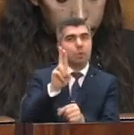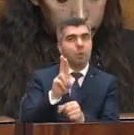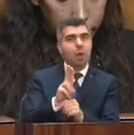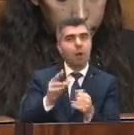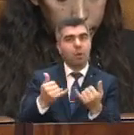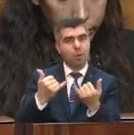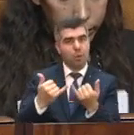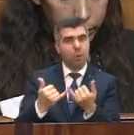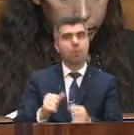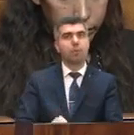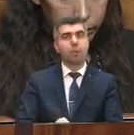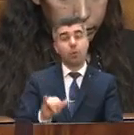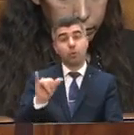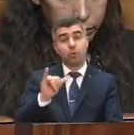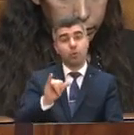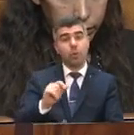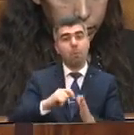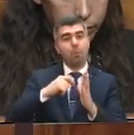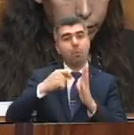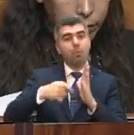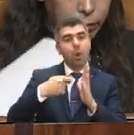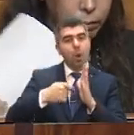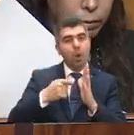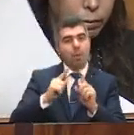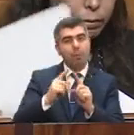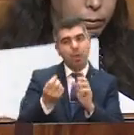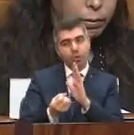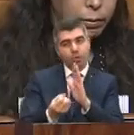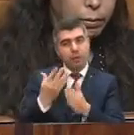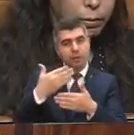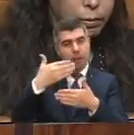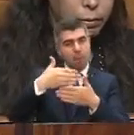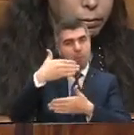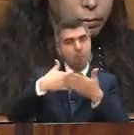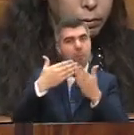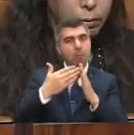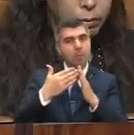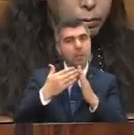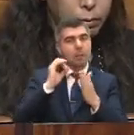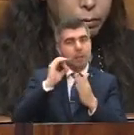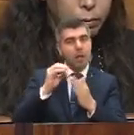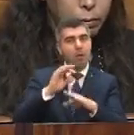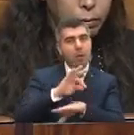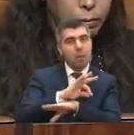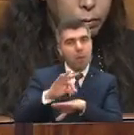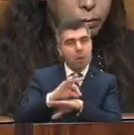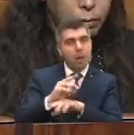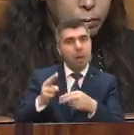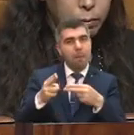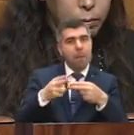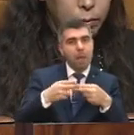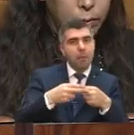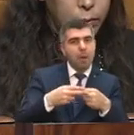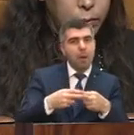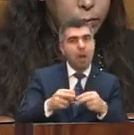نسائلكم عن المشاريع الرامية لإحداث مراكز جديدة وتأهيل المراكز